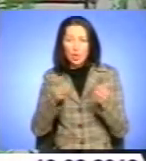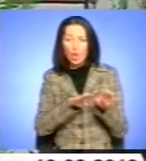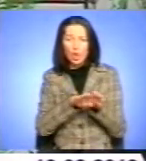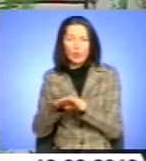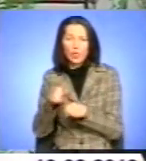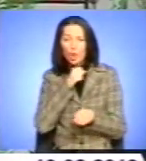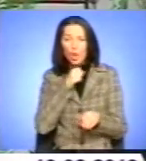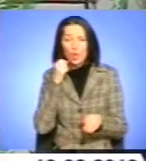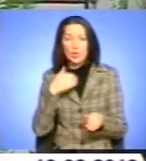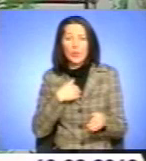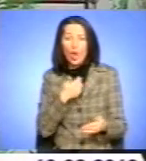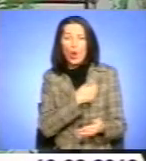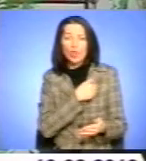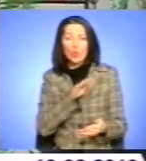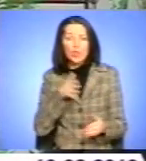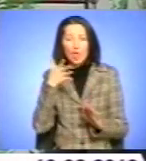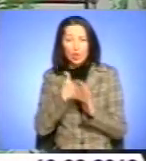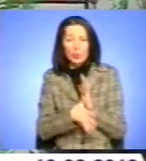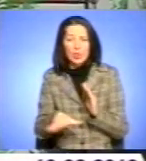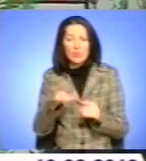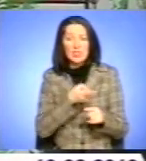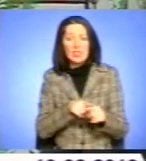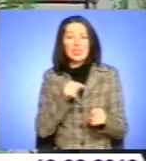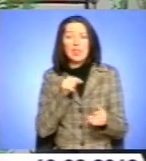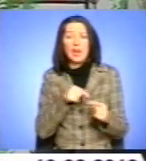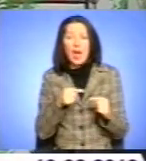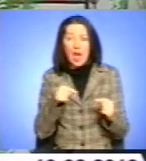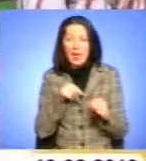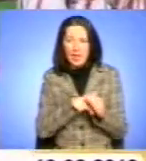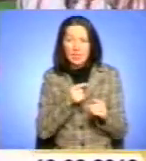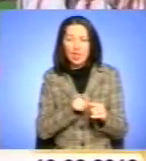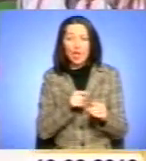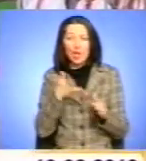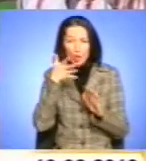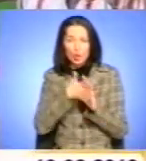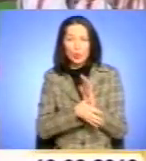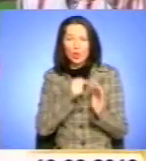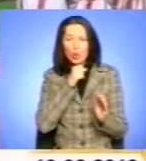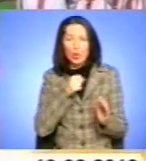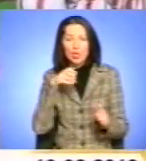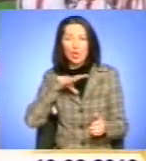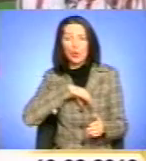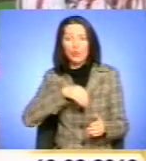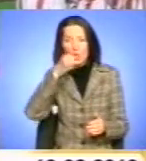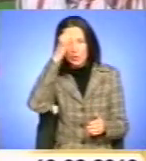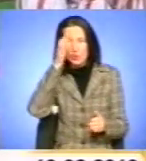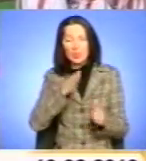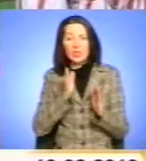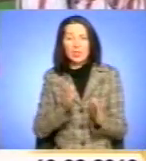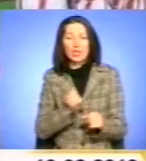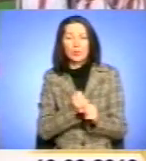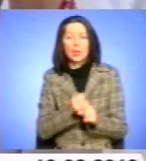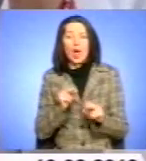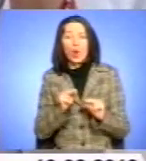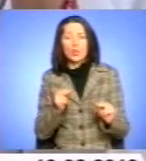мені хочеться, щоб вони розуміли всі ті речі, які розуміють дорослі. Духовна освіта не лише зробила учнів більш спокійними